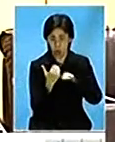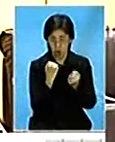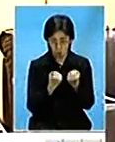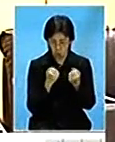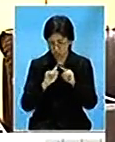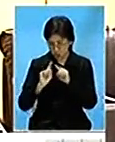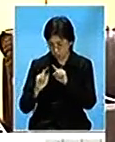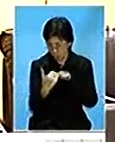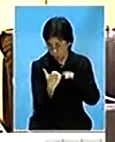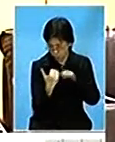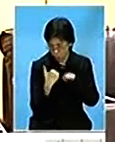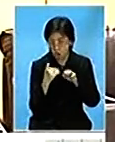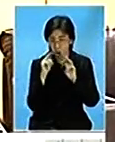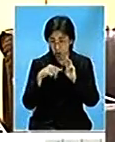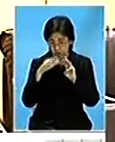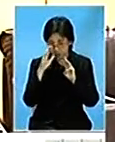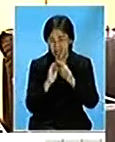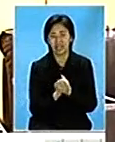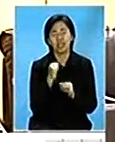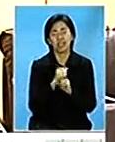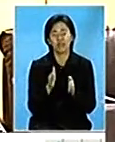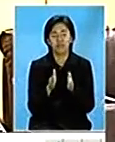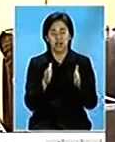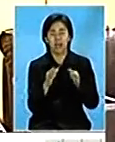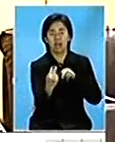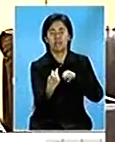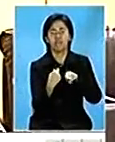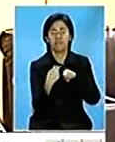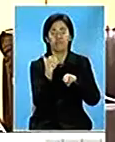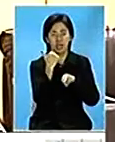างเป็น4ช่องจราจร